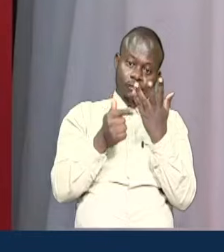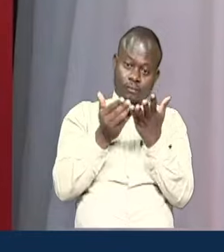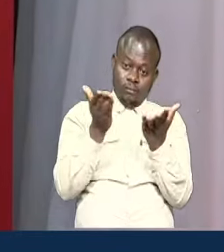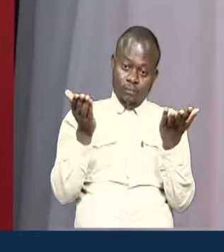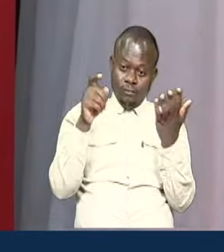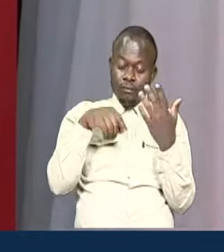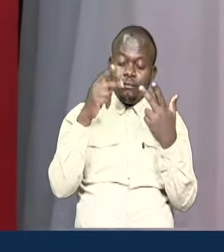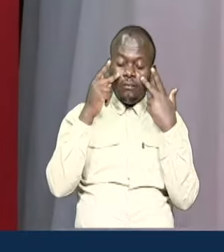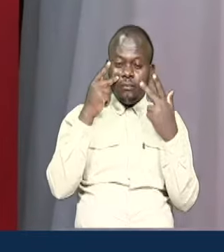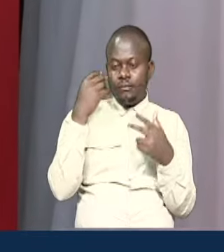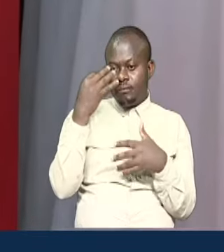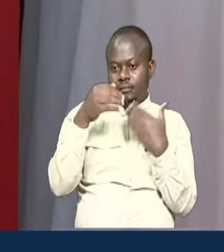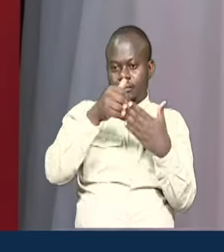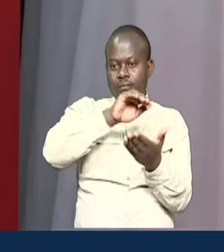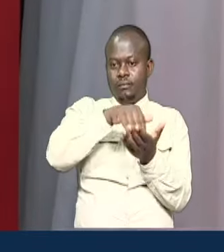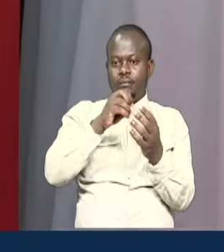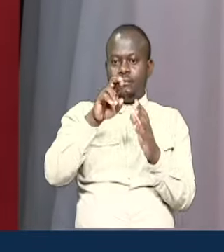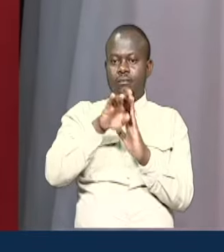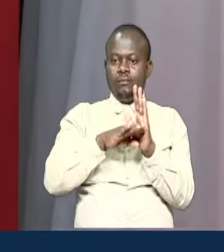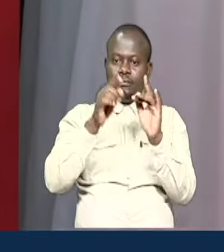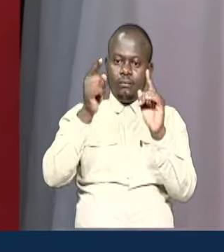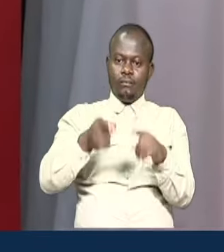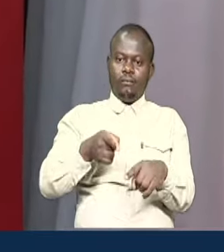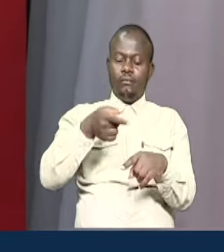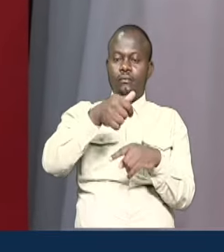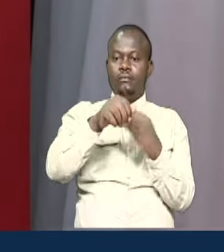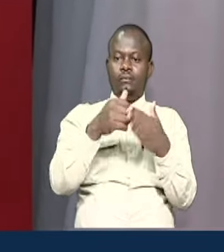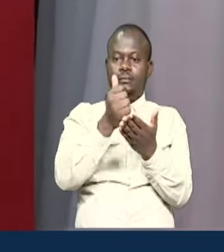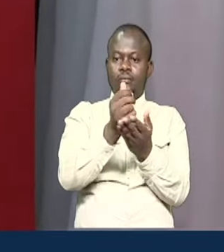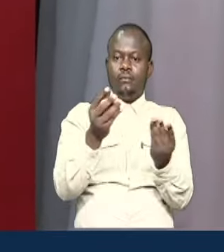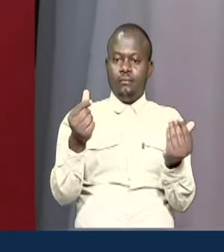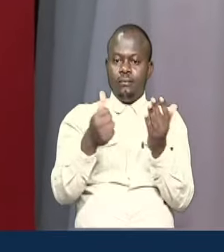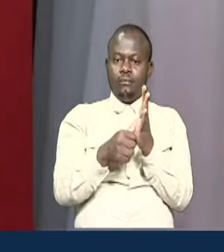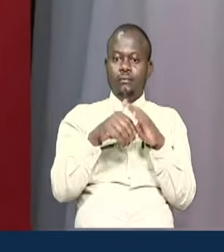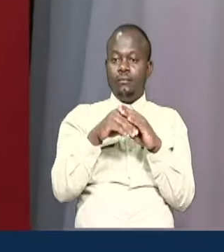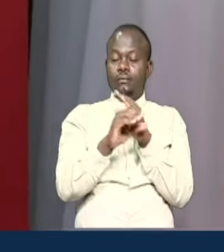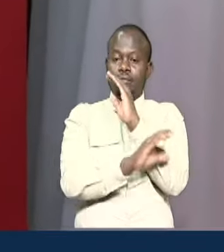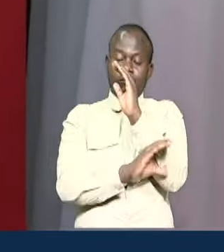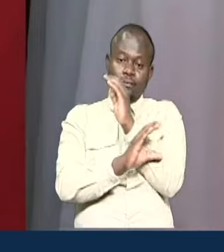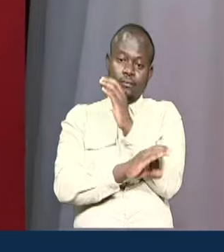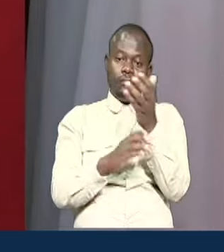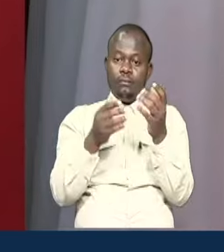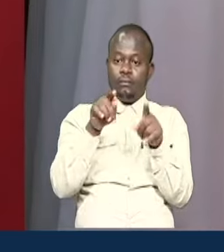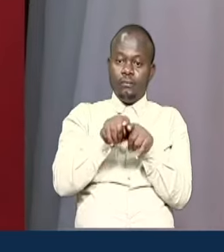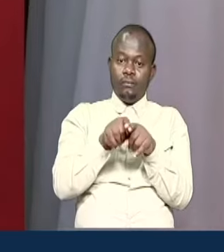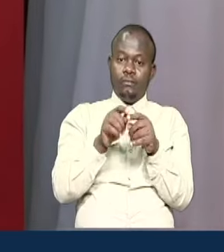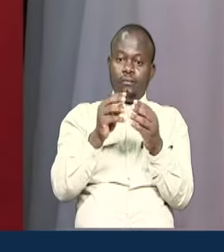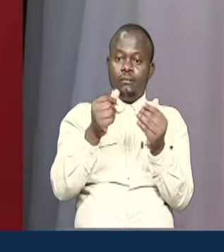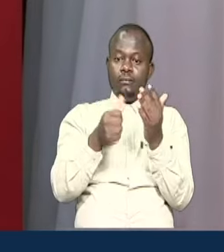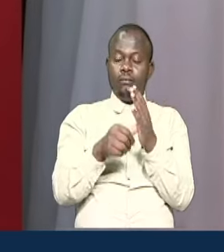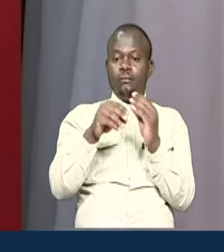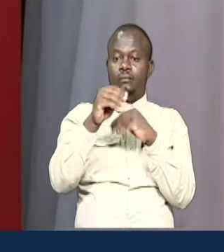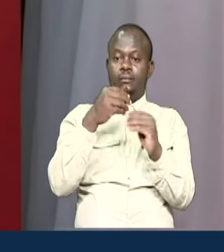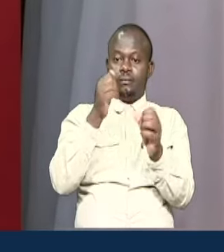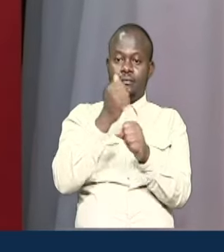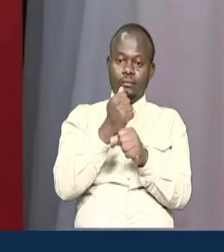agomba kureba niba ikigo cyangwa gahunda kizanye ari zo gukemura ibibazo biri mu gihugu runaka nko kuziba icyuho ku isoko